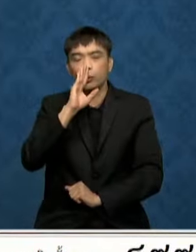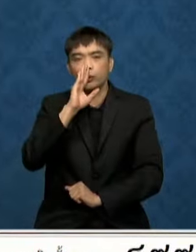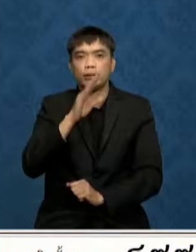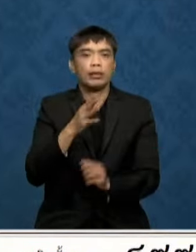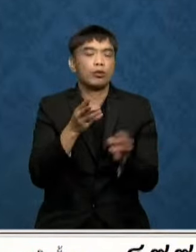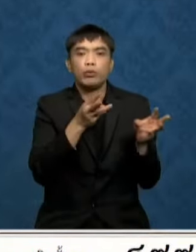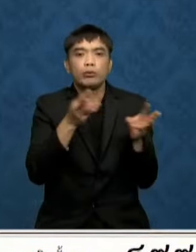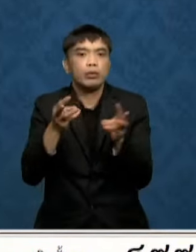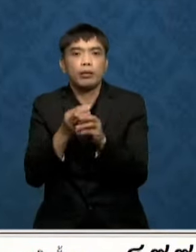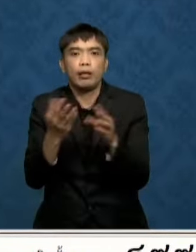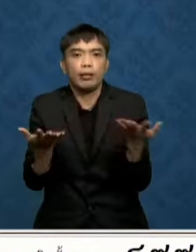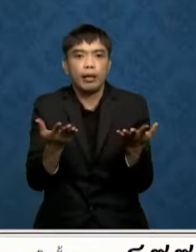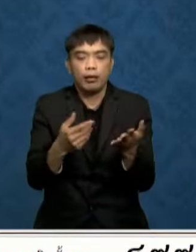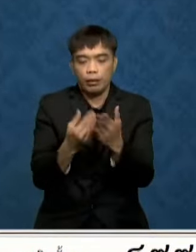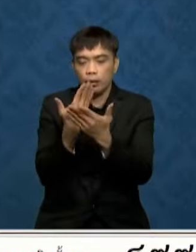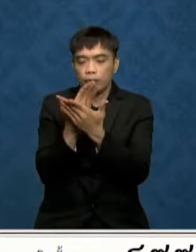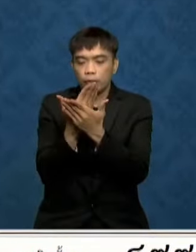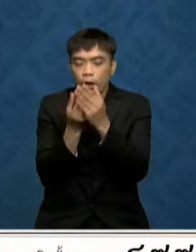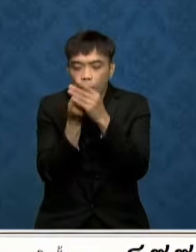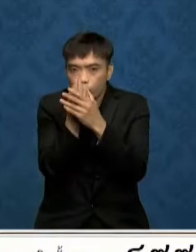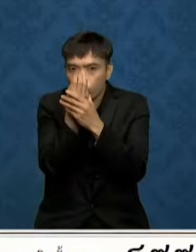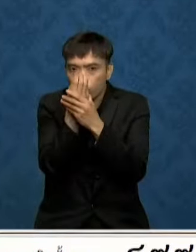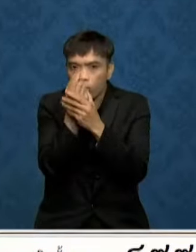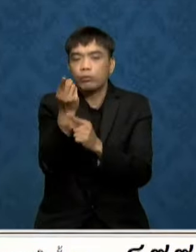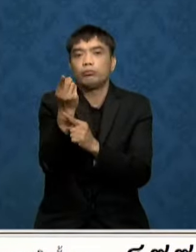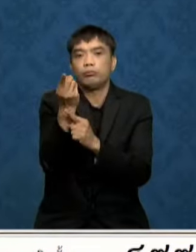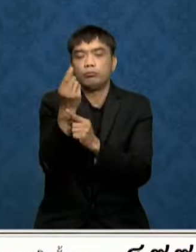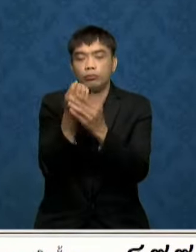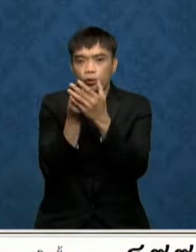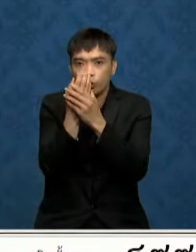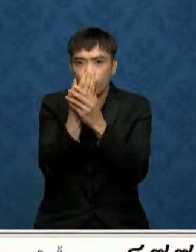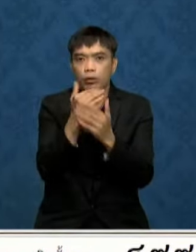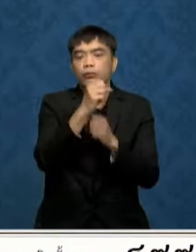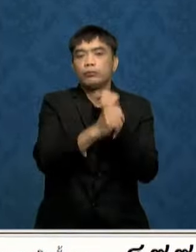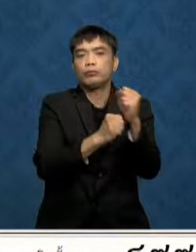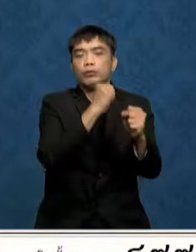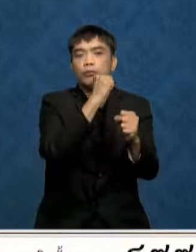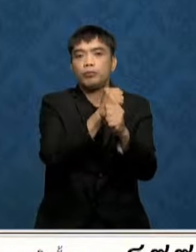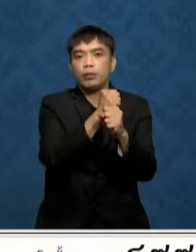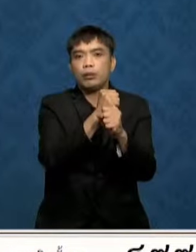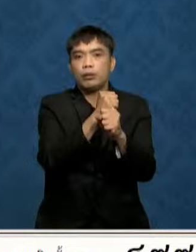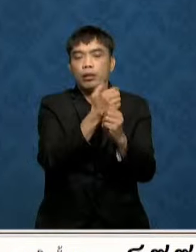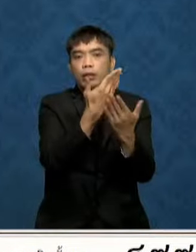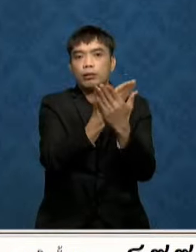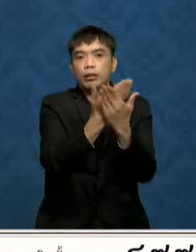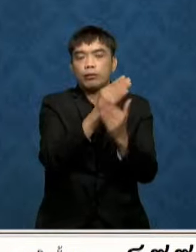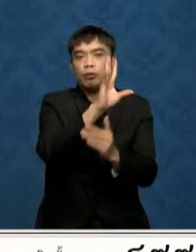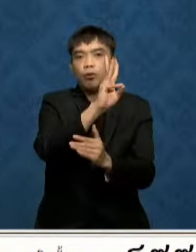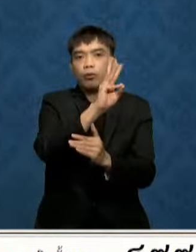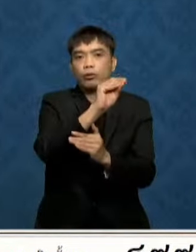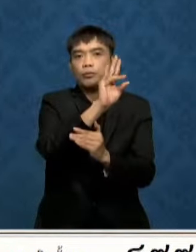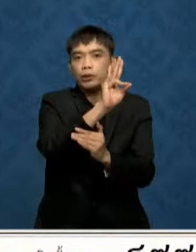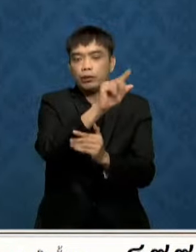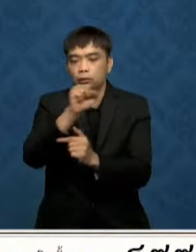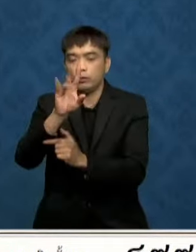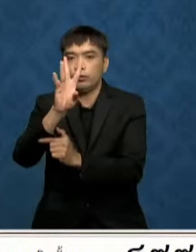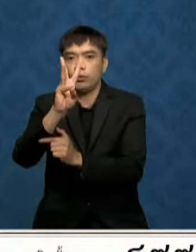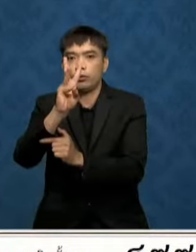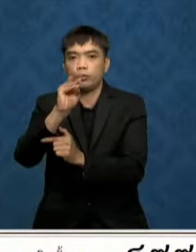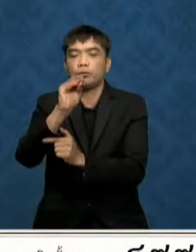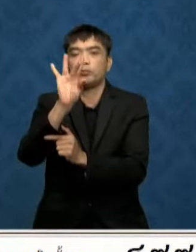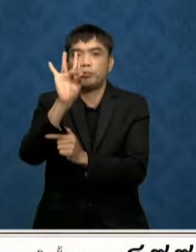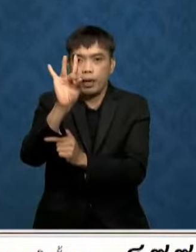ยังไงก็ตามแต่ดอกเบี้ยมันไม่หลอกใครค่ะในปีงบเอ่อในปีงบ 6768นะคเราทราบกัน